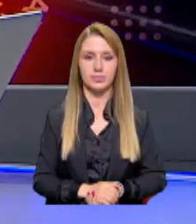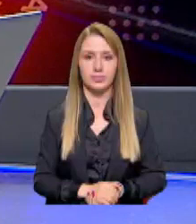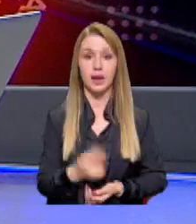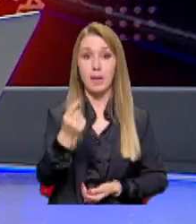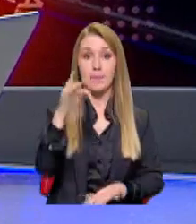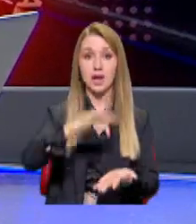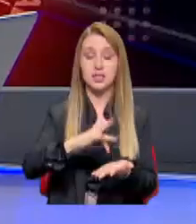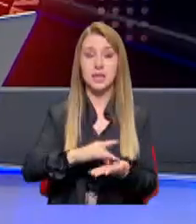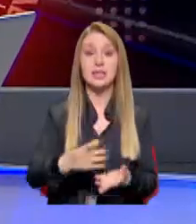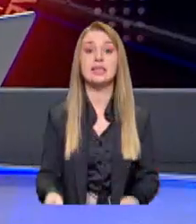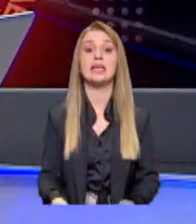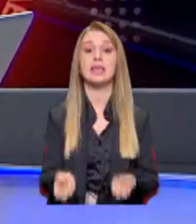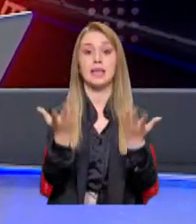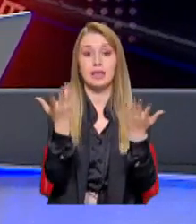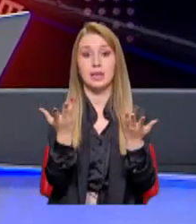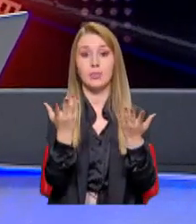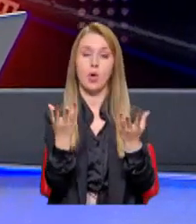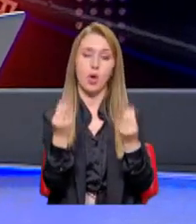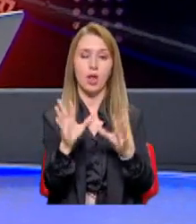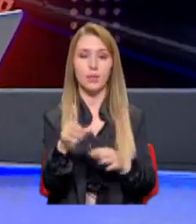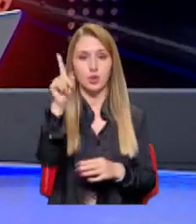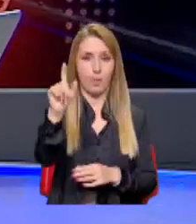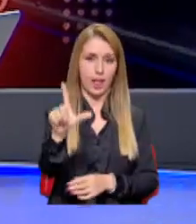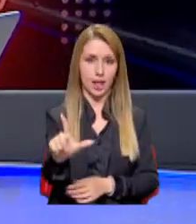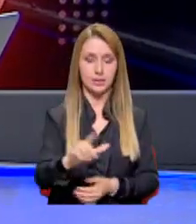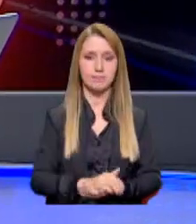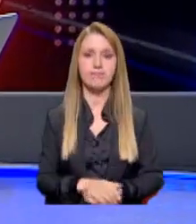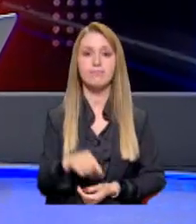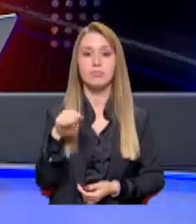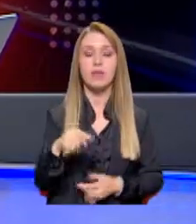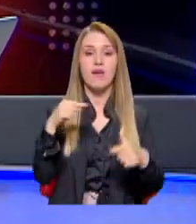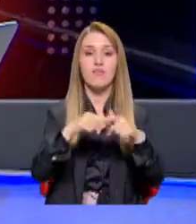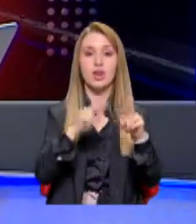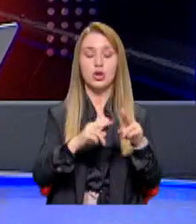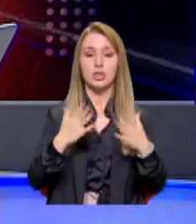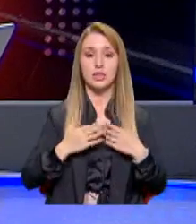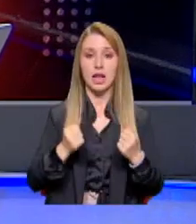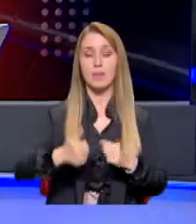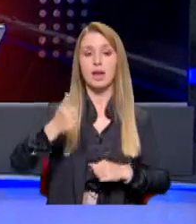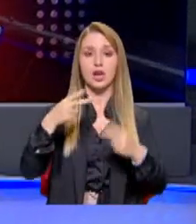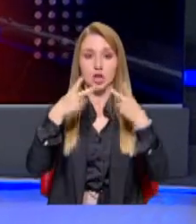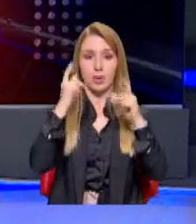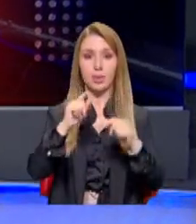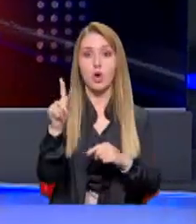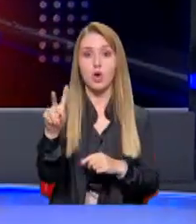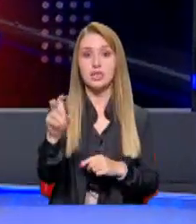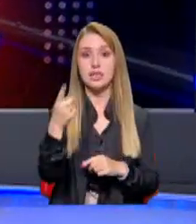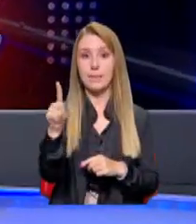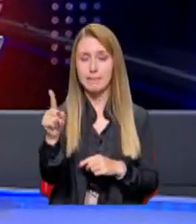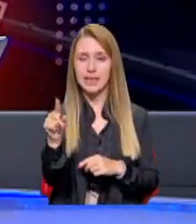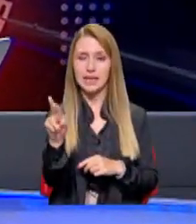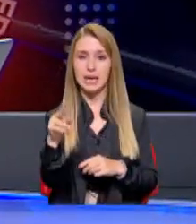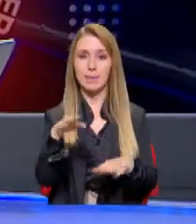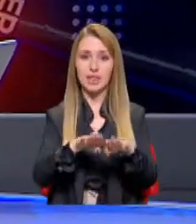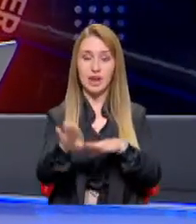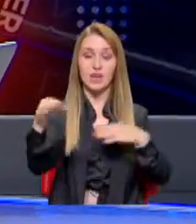para cezası tek başına yeterli mi acaba onun da sormak gerekiyor şimdi Fahrettin koca Sayın Bakan açıklama yapmıştı 18 bine yakın